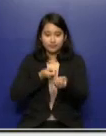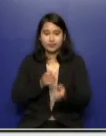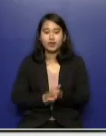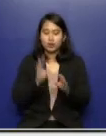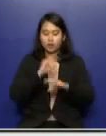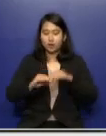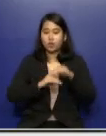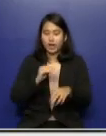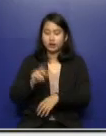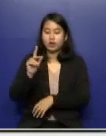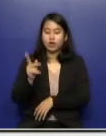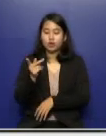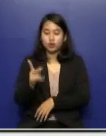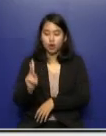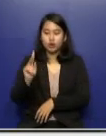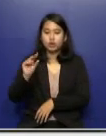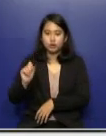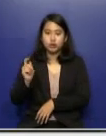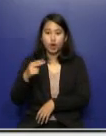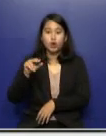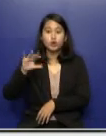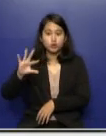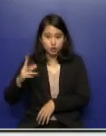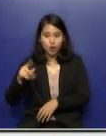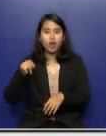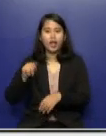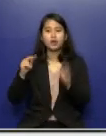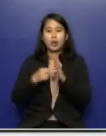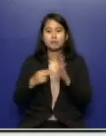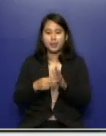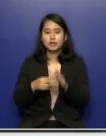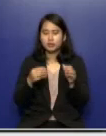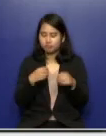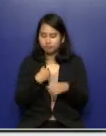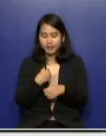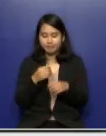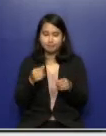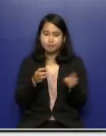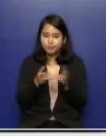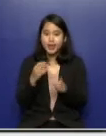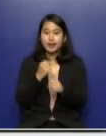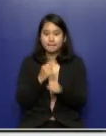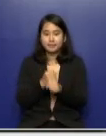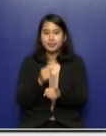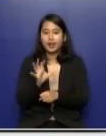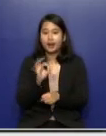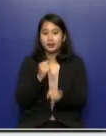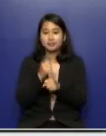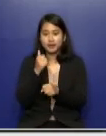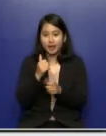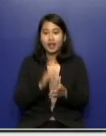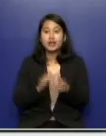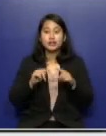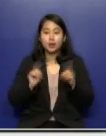งการของคทช.นะครับก็เป็นอีกช่องทางหนึ่งนะครับที่เลือกได้แต่ว่า